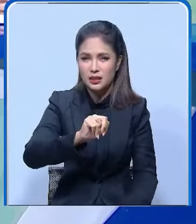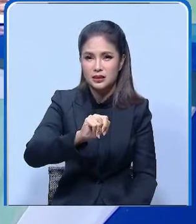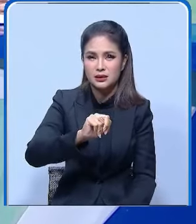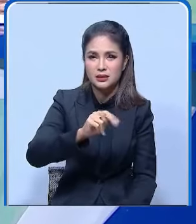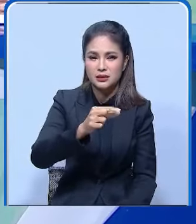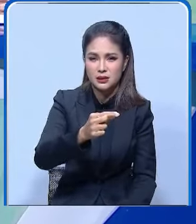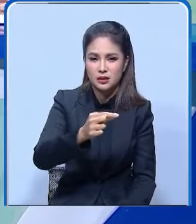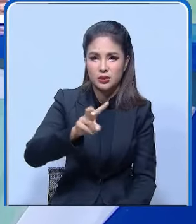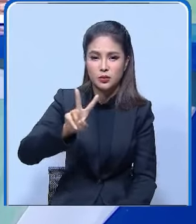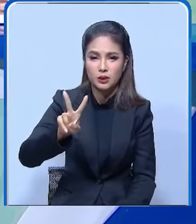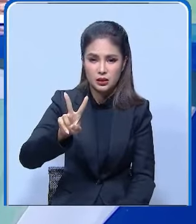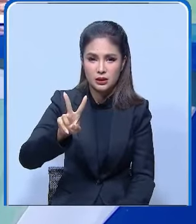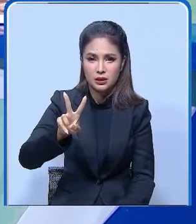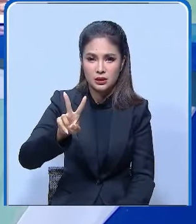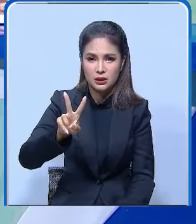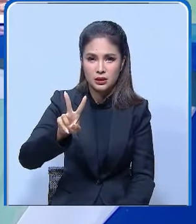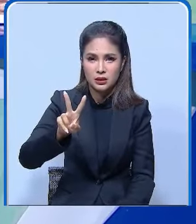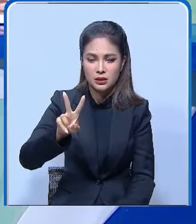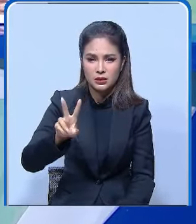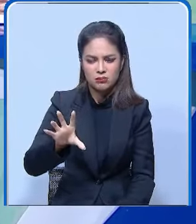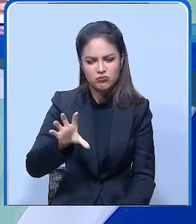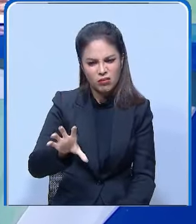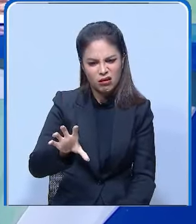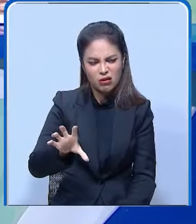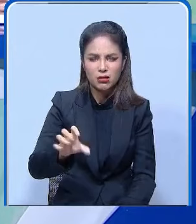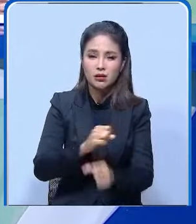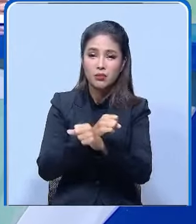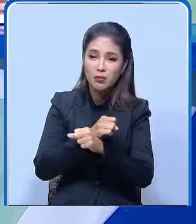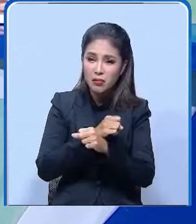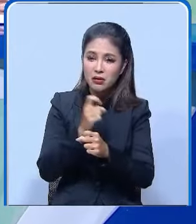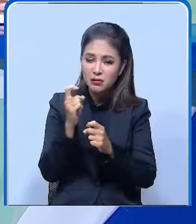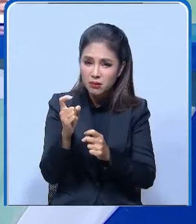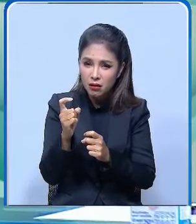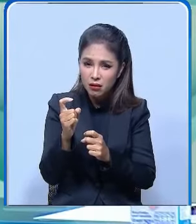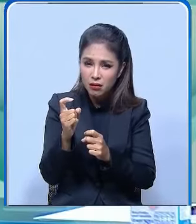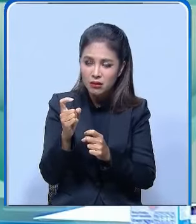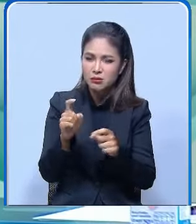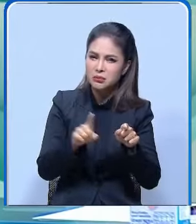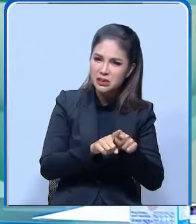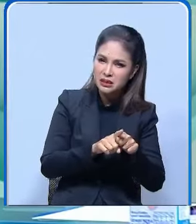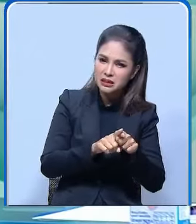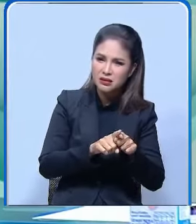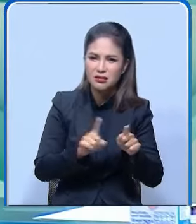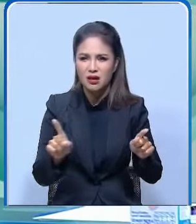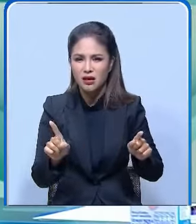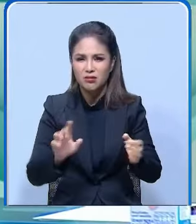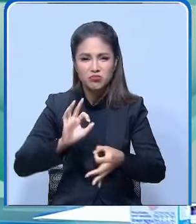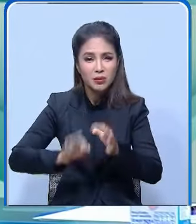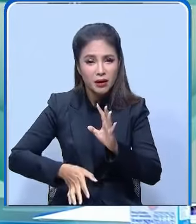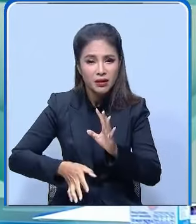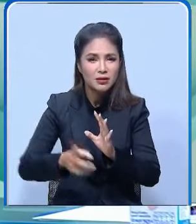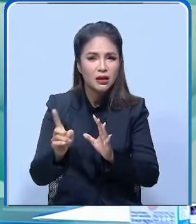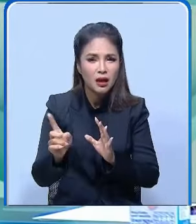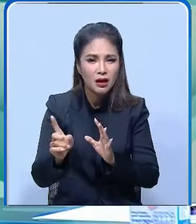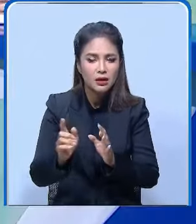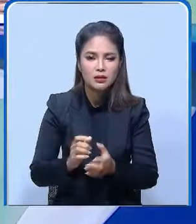าติดตั้งก๊าซ NGV มันปลอดภัยไหมกลัวจะซ้ำรอยเหตุการณ์แบบนี้ดังนั้นในทางใดทางหนึ่งก็ปฏิเสธไม่ได้ว่าตอนนี้รถติ